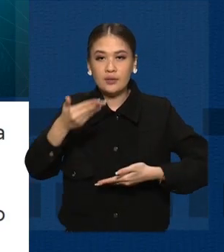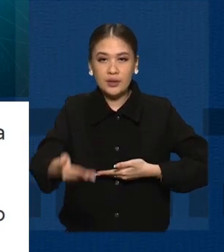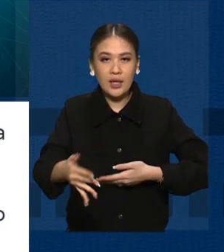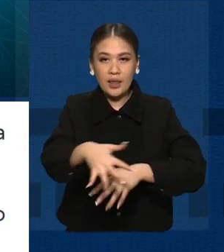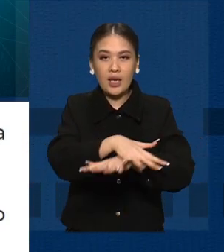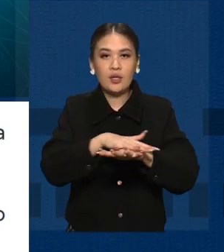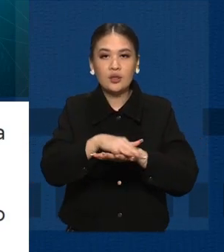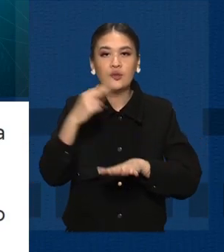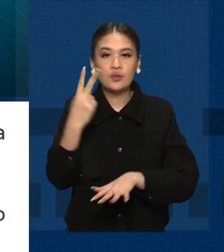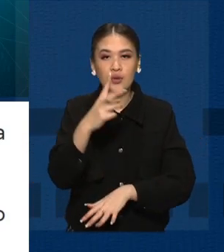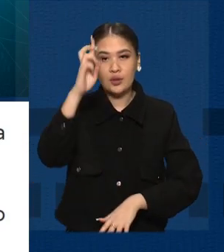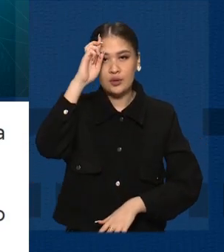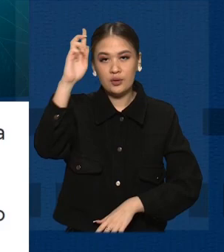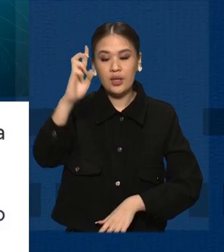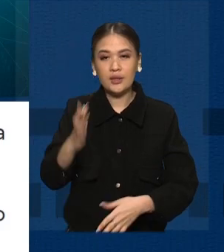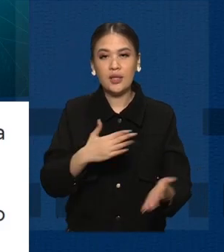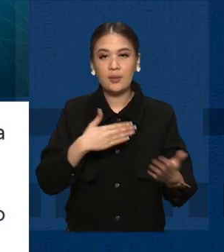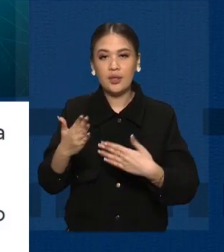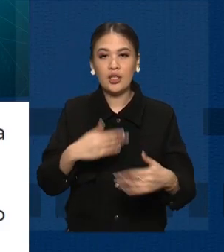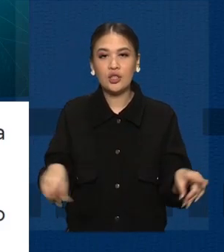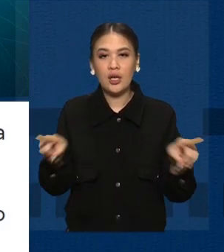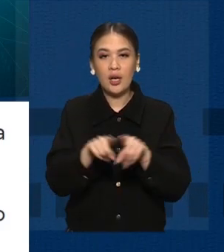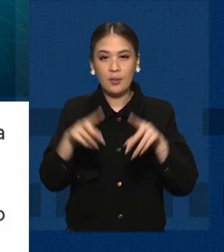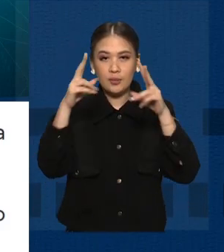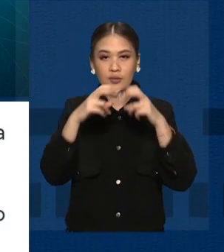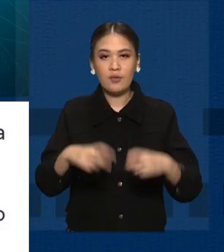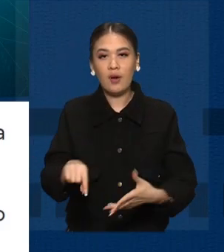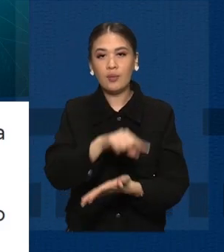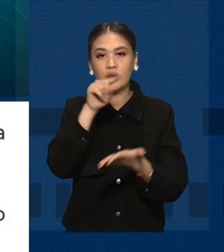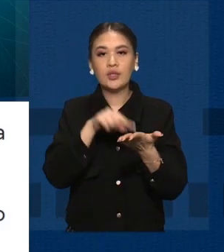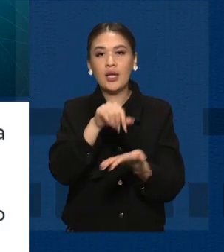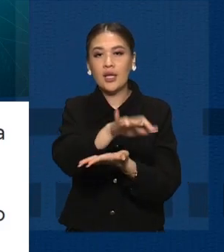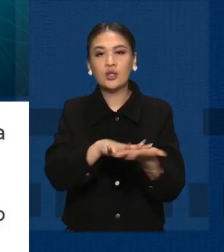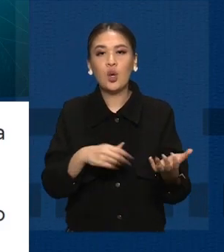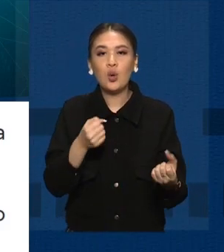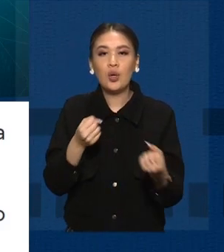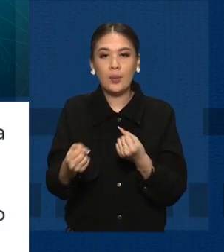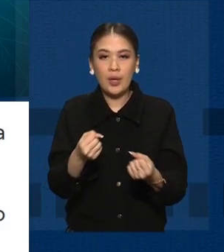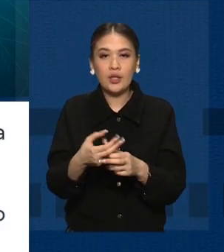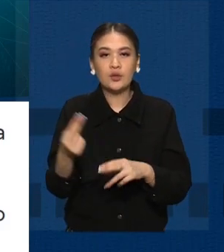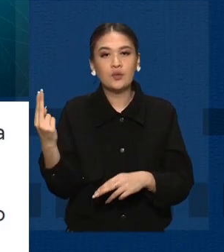между народами двух стран. Собеседники также рассмотрели вопросы дальнейшего